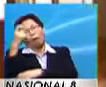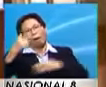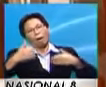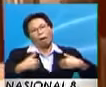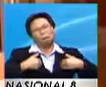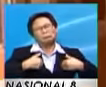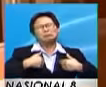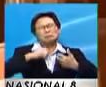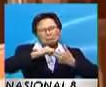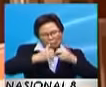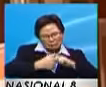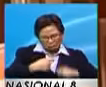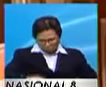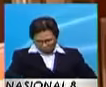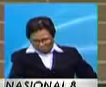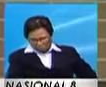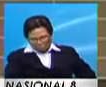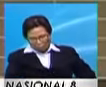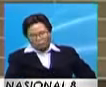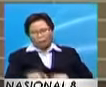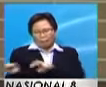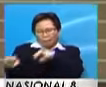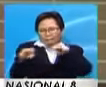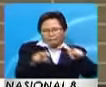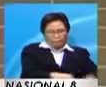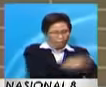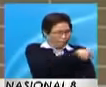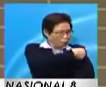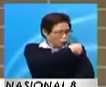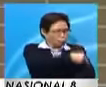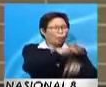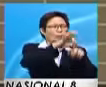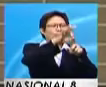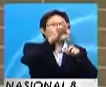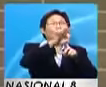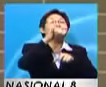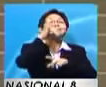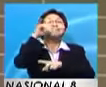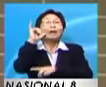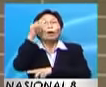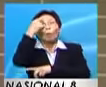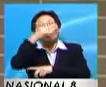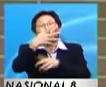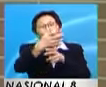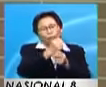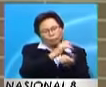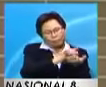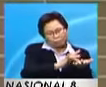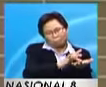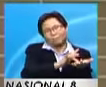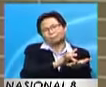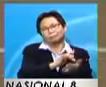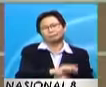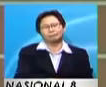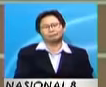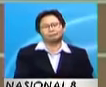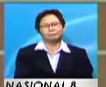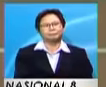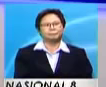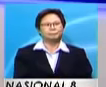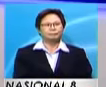mengalami komplikasi usus dan dipindahkan ke hospital Pulau Pinang petang semalam bagi mendapatkan rawatan selain